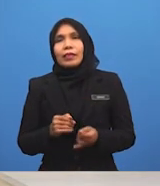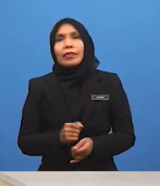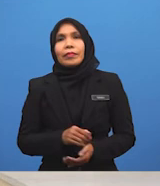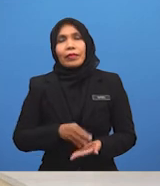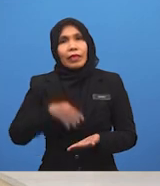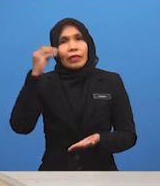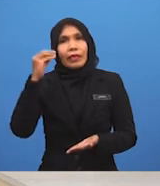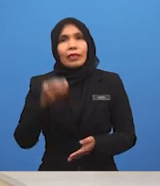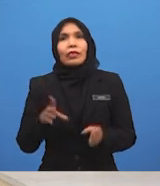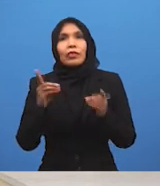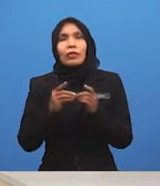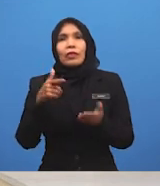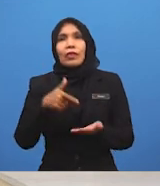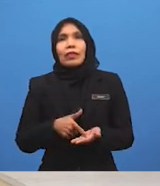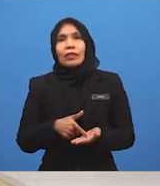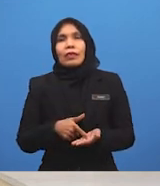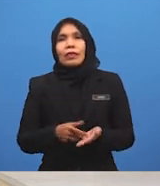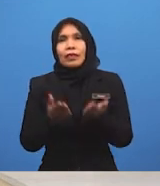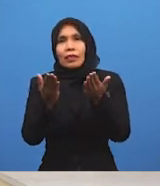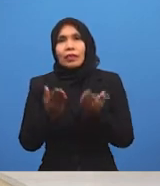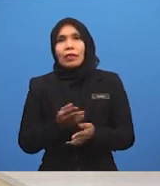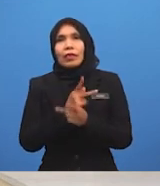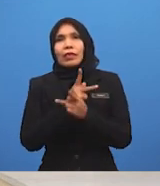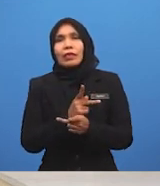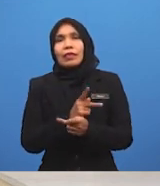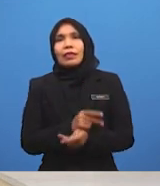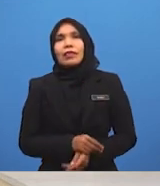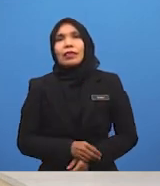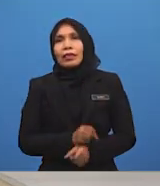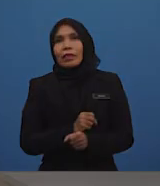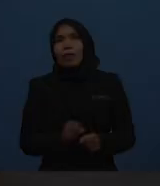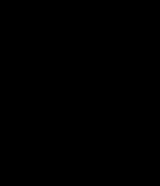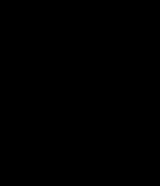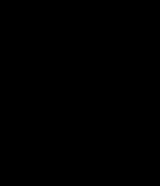pembelajaran hari ini. Jumpa lagi. Sekian, terima kasih. Selamat maju jaya.